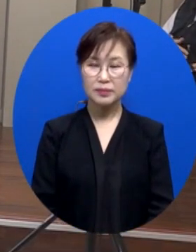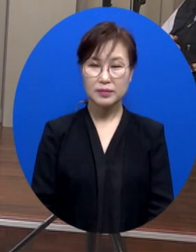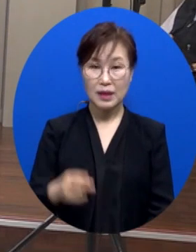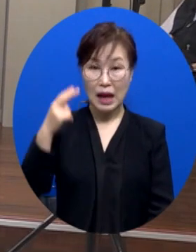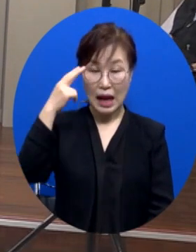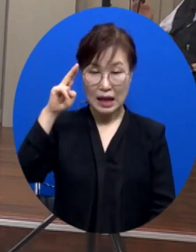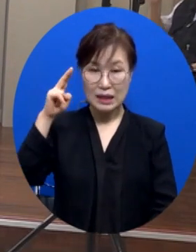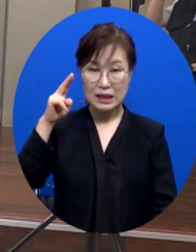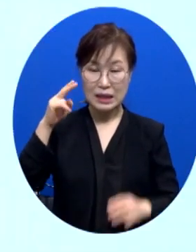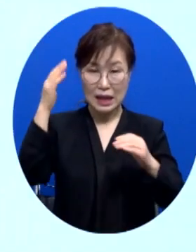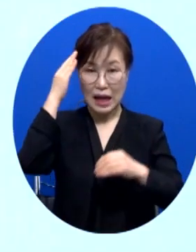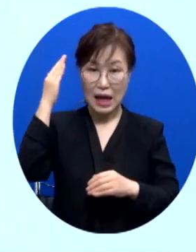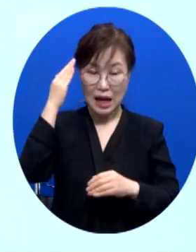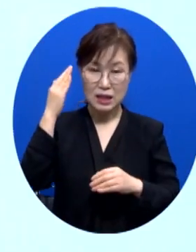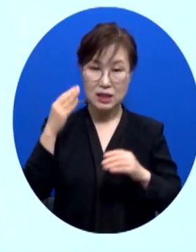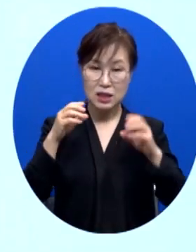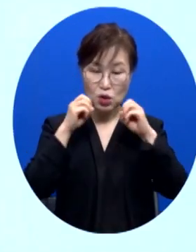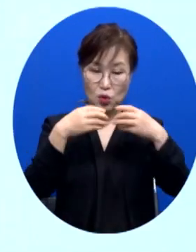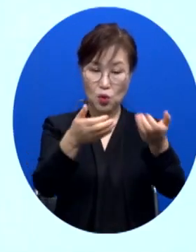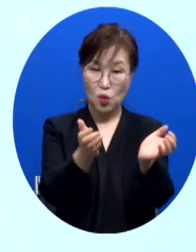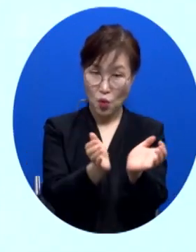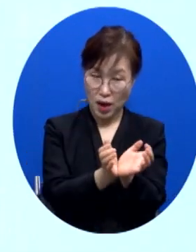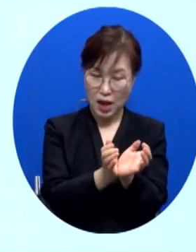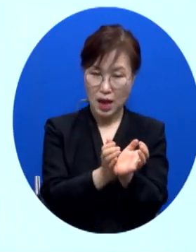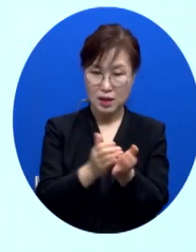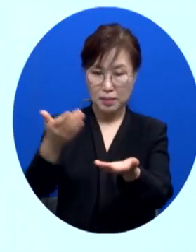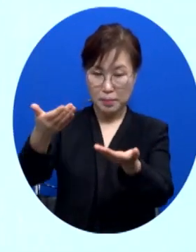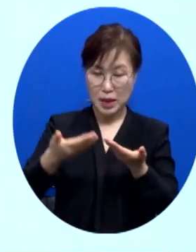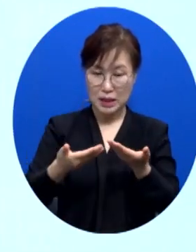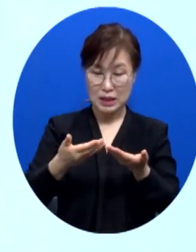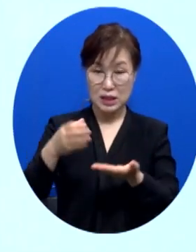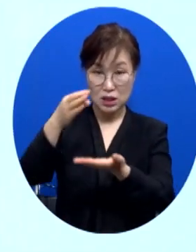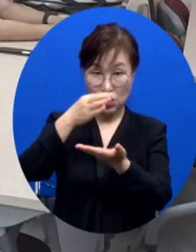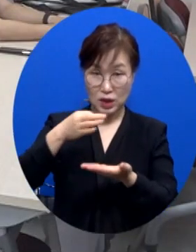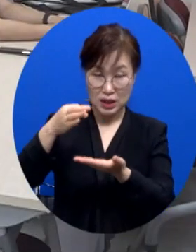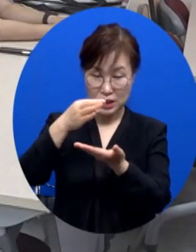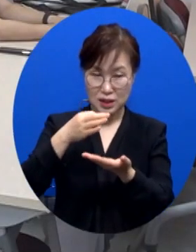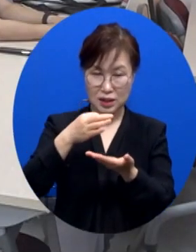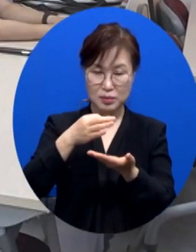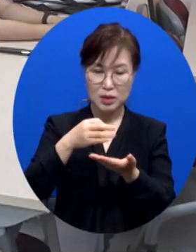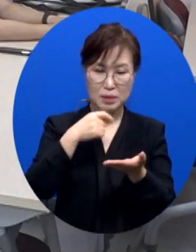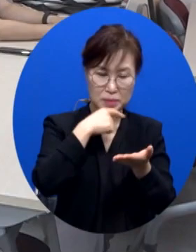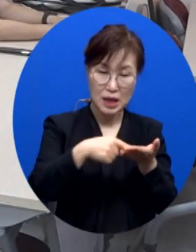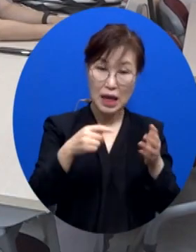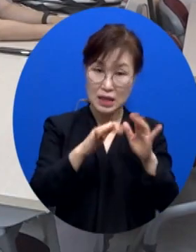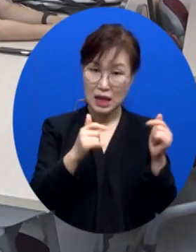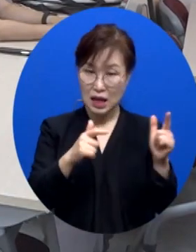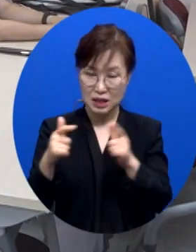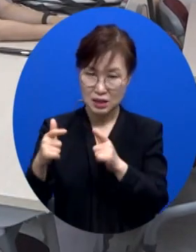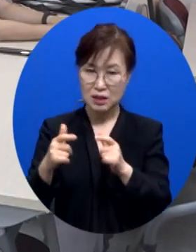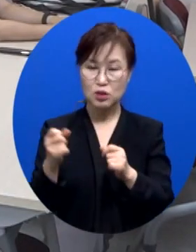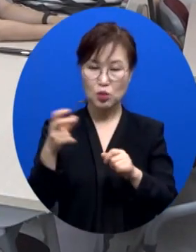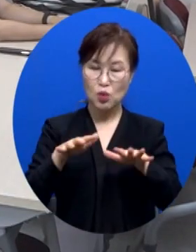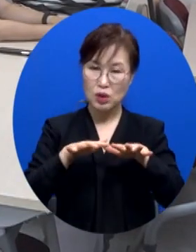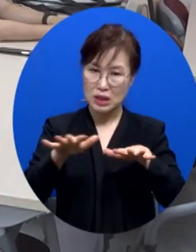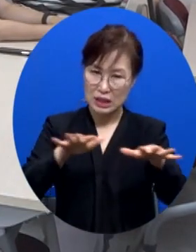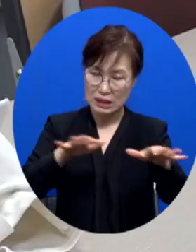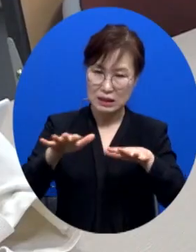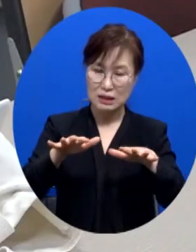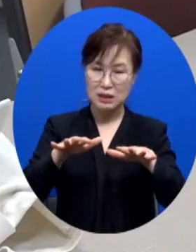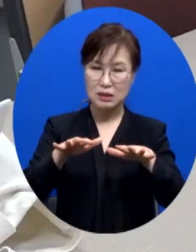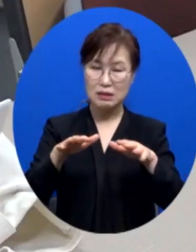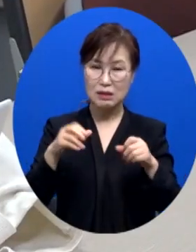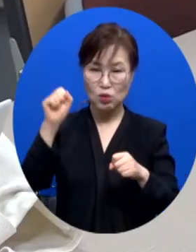IT 한인 선교사 협의회는 지원받은 성금을 이재민에게 필요한 식량 마련과 지진으로 무너진 교회와